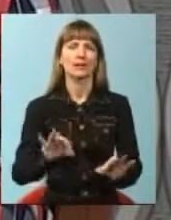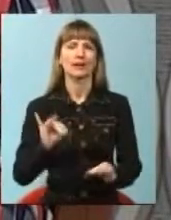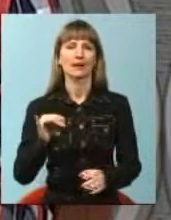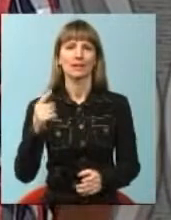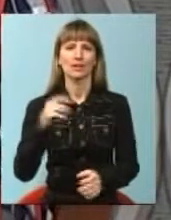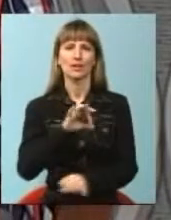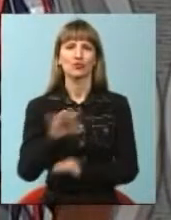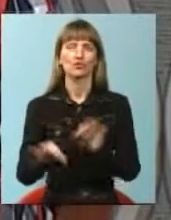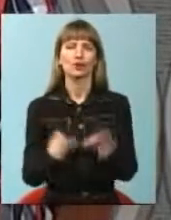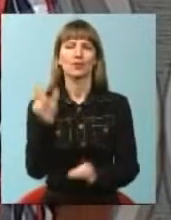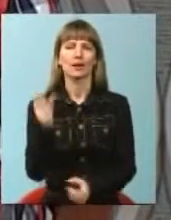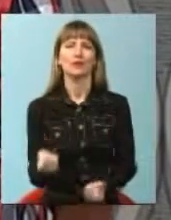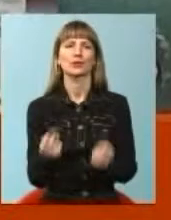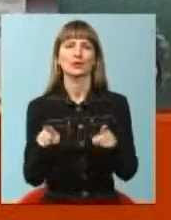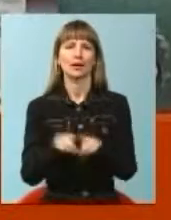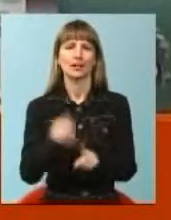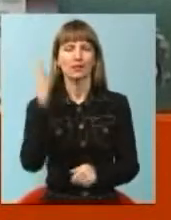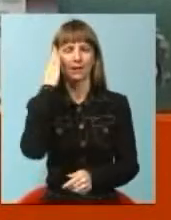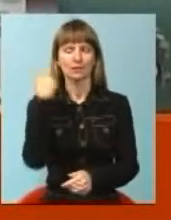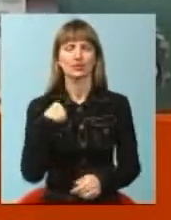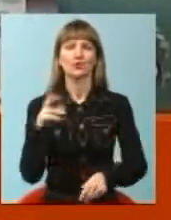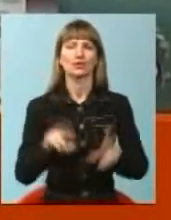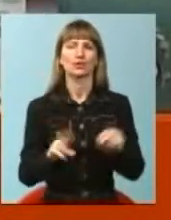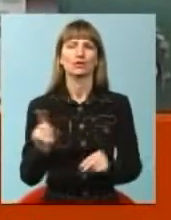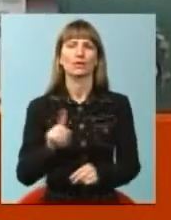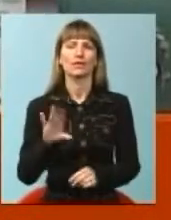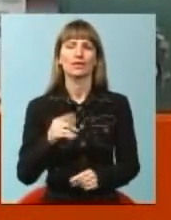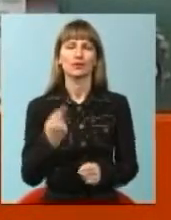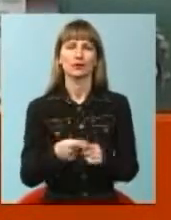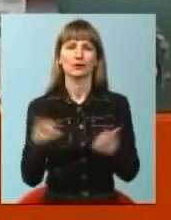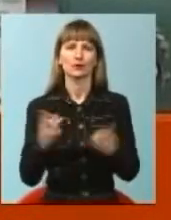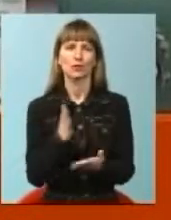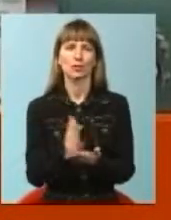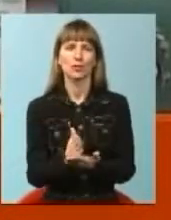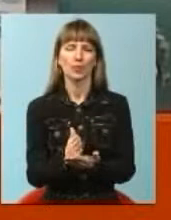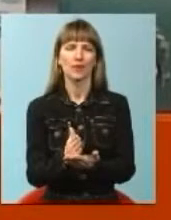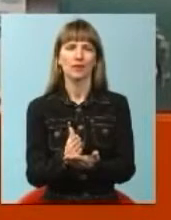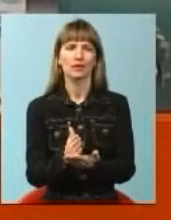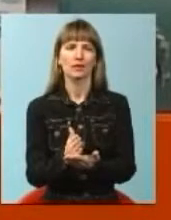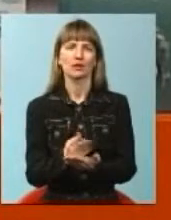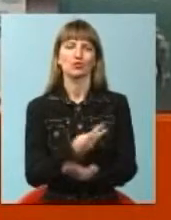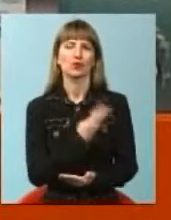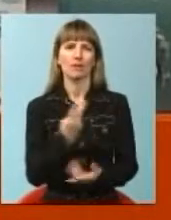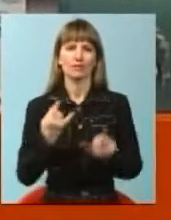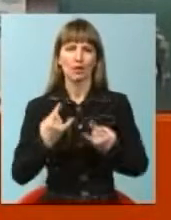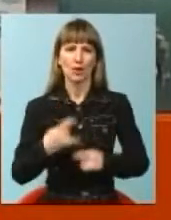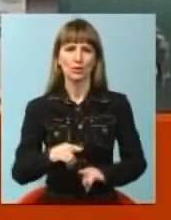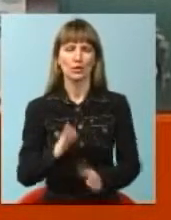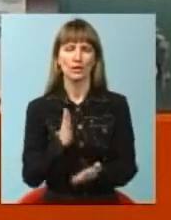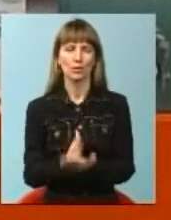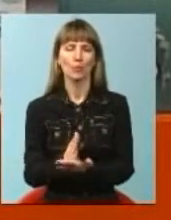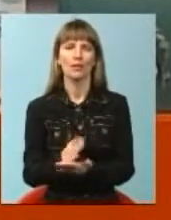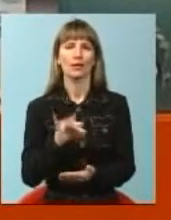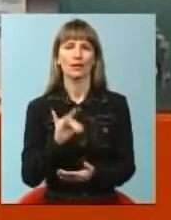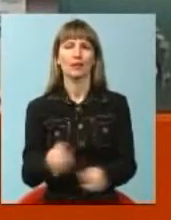інженер. Звідки такий талант? Я вважаю, що для цього треба мати певний хист з народження, але також